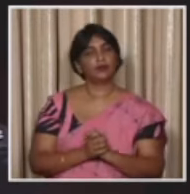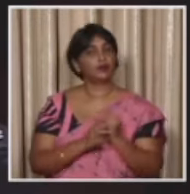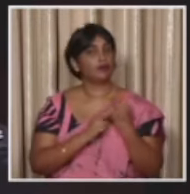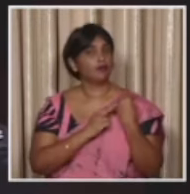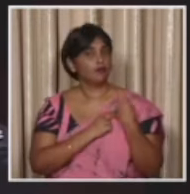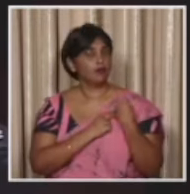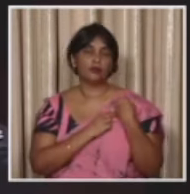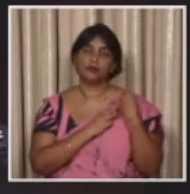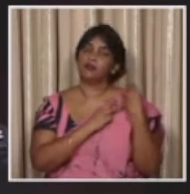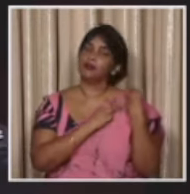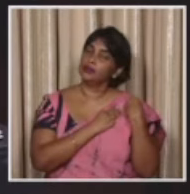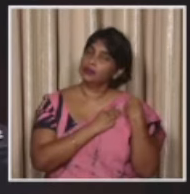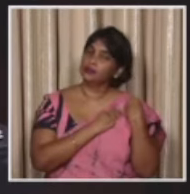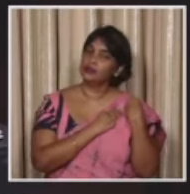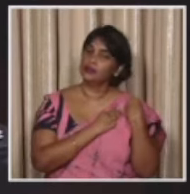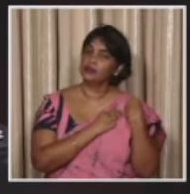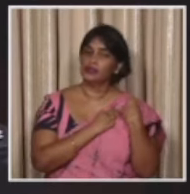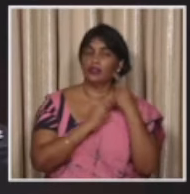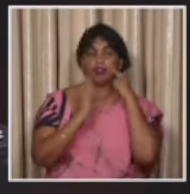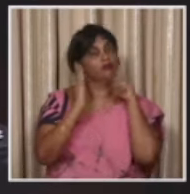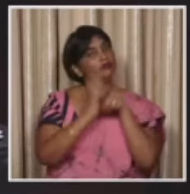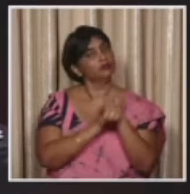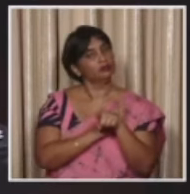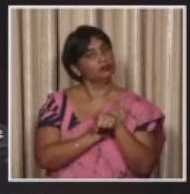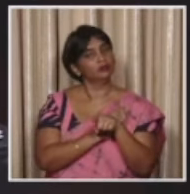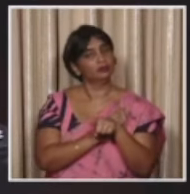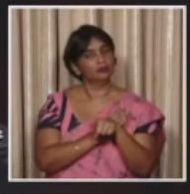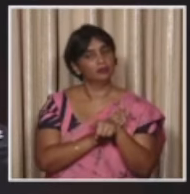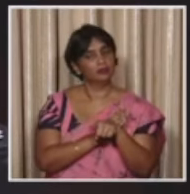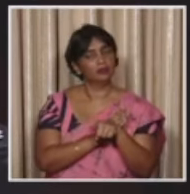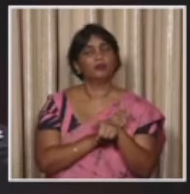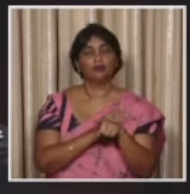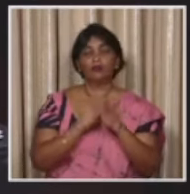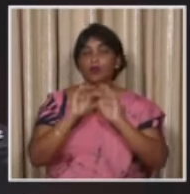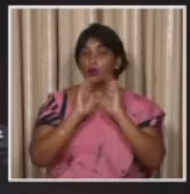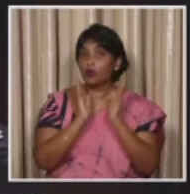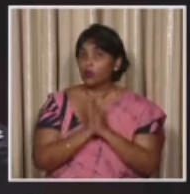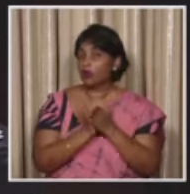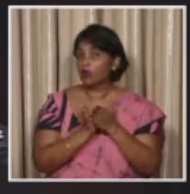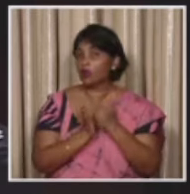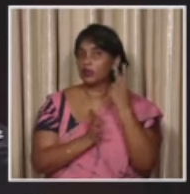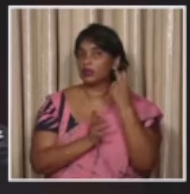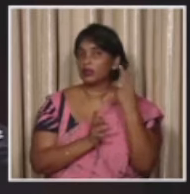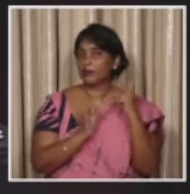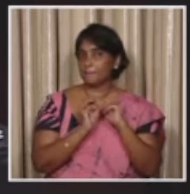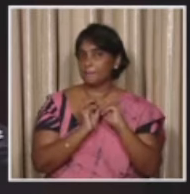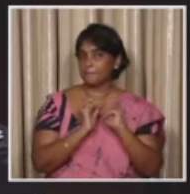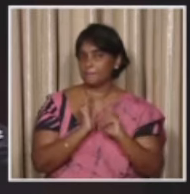වගකීම, වගවීම, විනිවිද භාවය තිබෙන්නේ 2002 පනතේ.